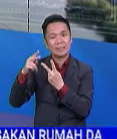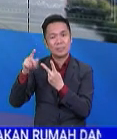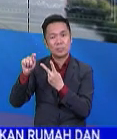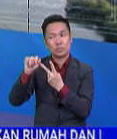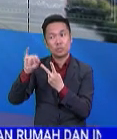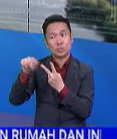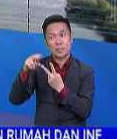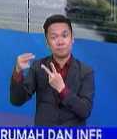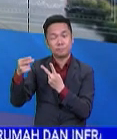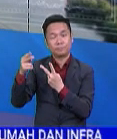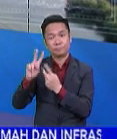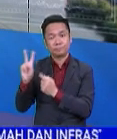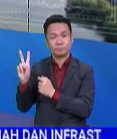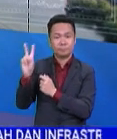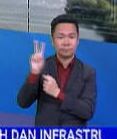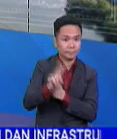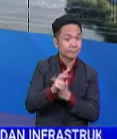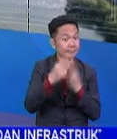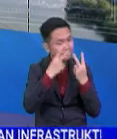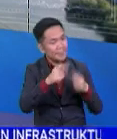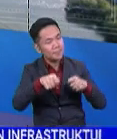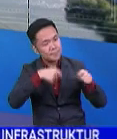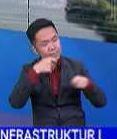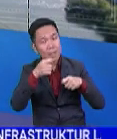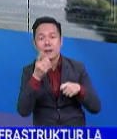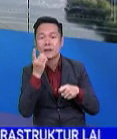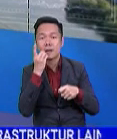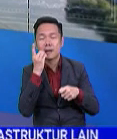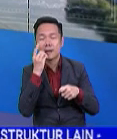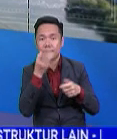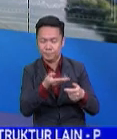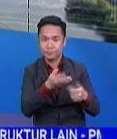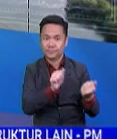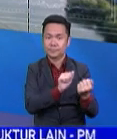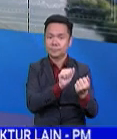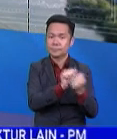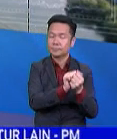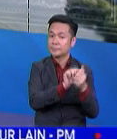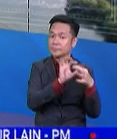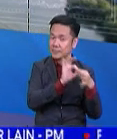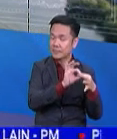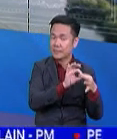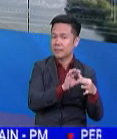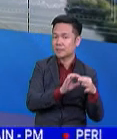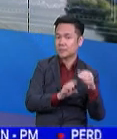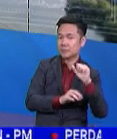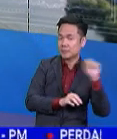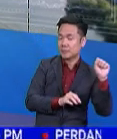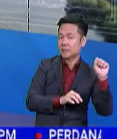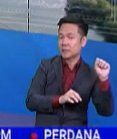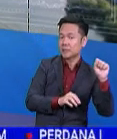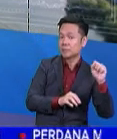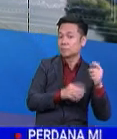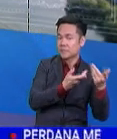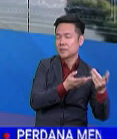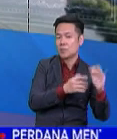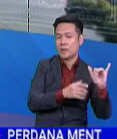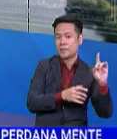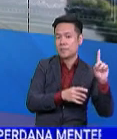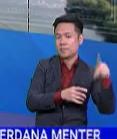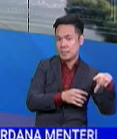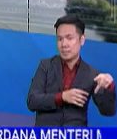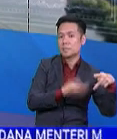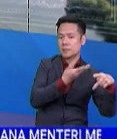Muhammad Nur telah menghadiri jamuan santapan malam bersama-sama yang dipertuan negeri Saba tunjuk Harma hirudin bertempat